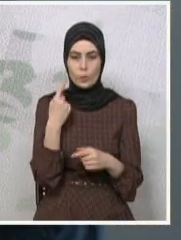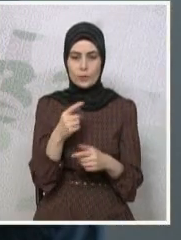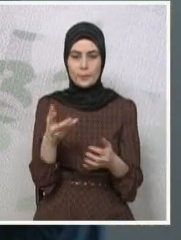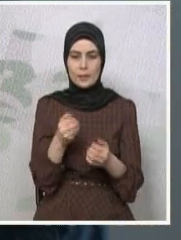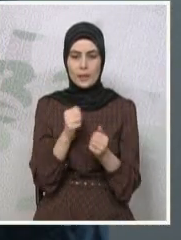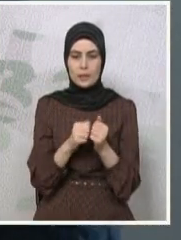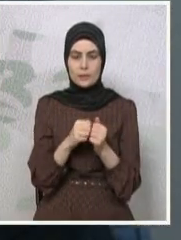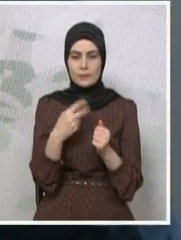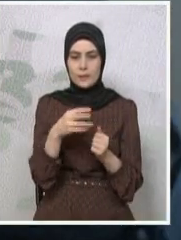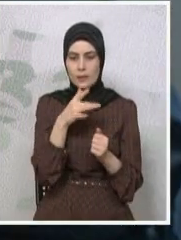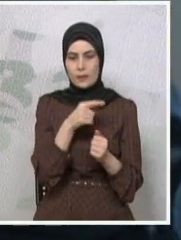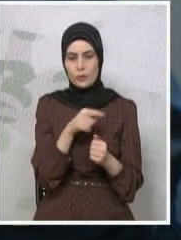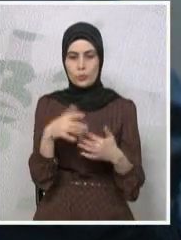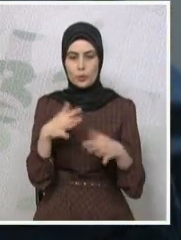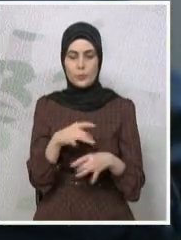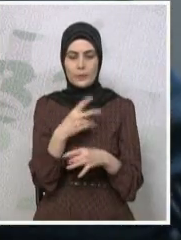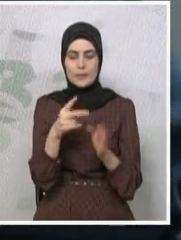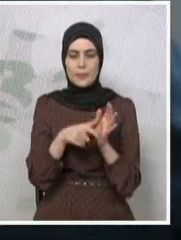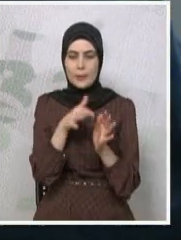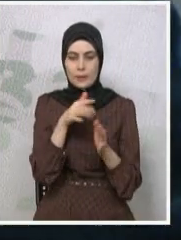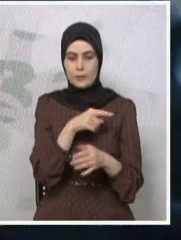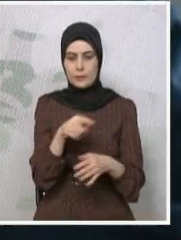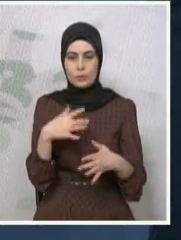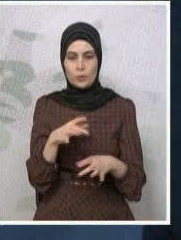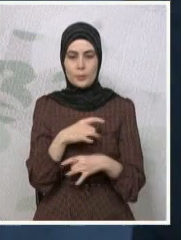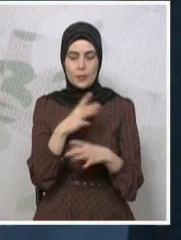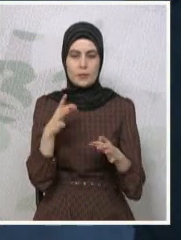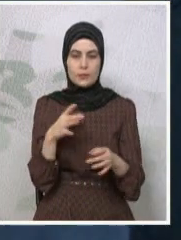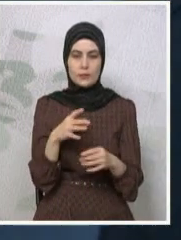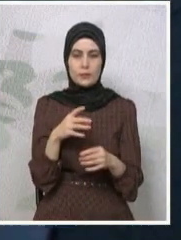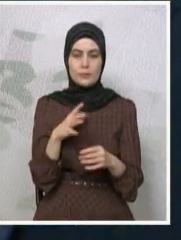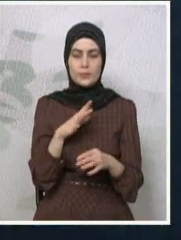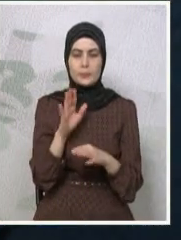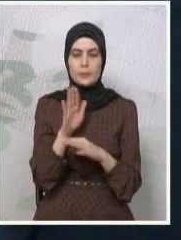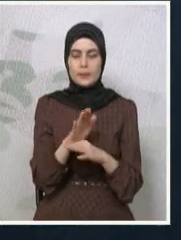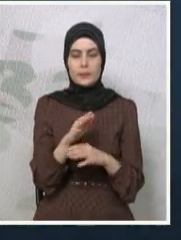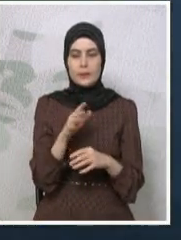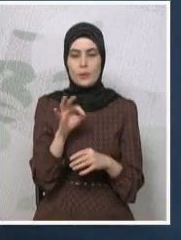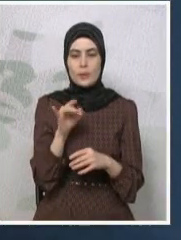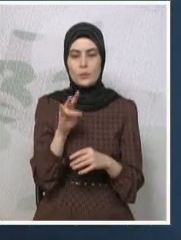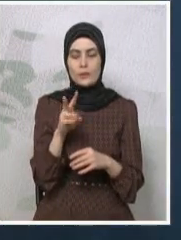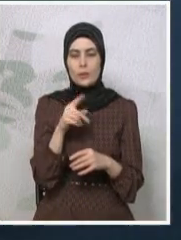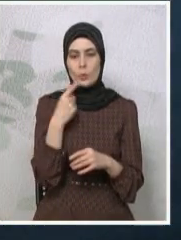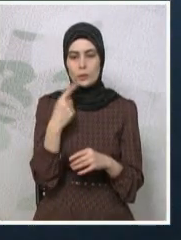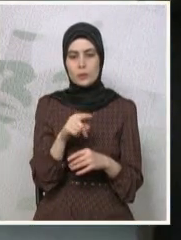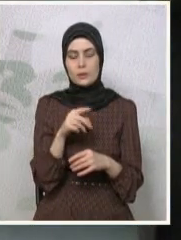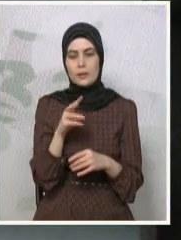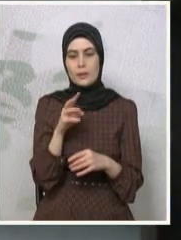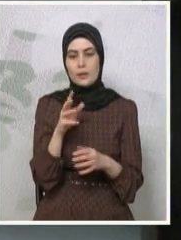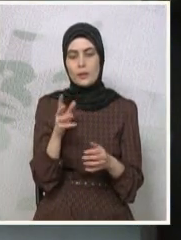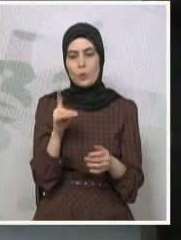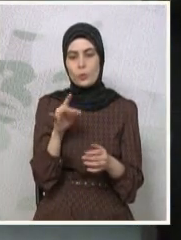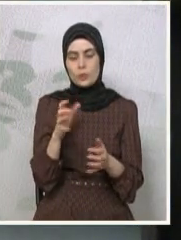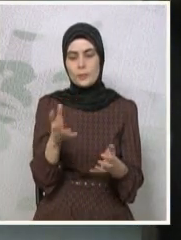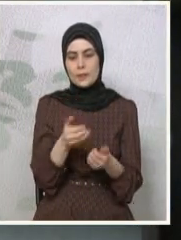на протяжении 27 лет со дня, когда постановлением Совета министров РСФСР был образован российский корпус спасателей в